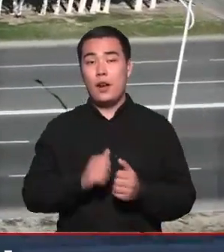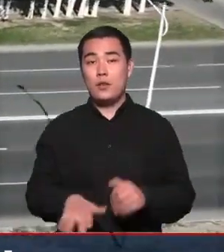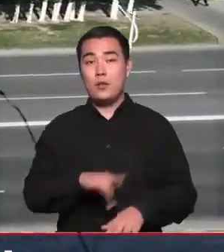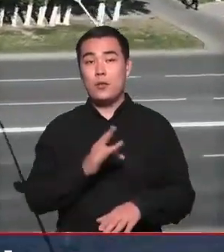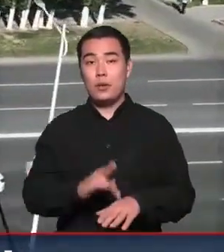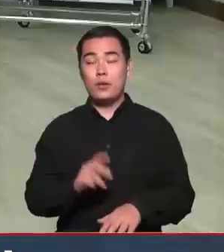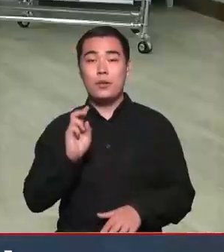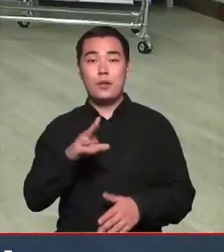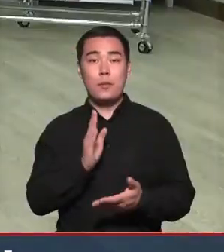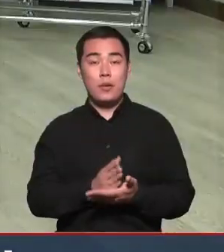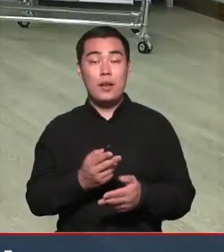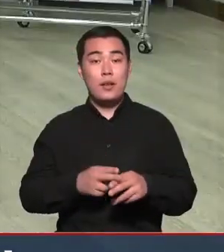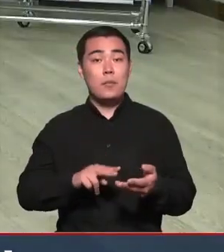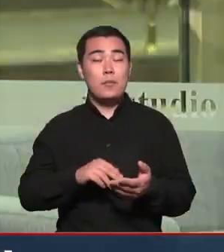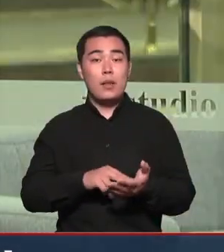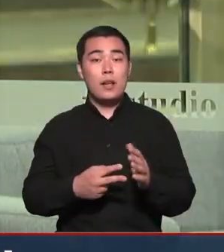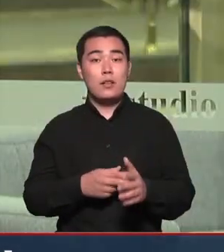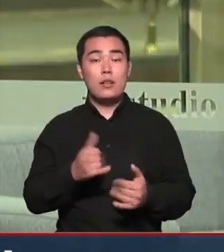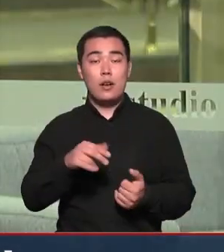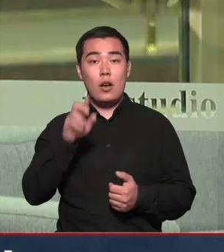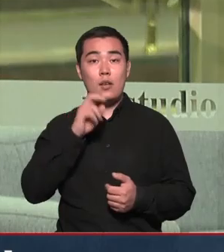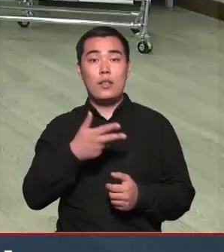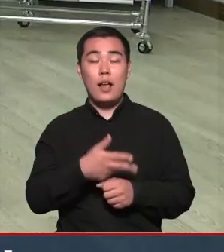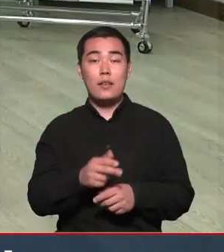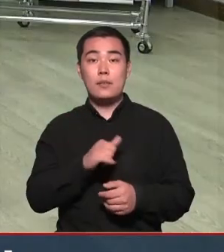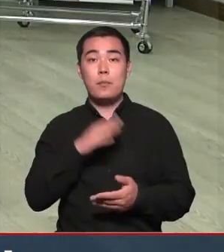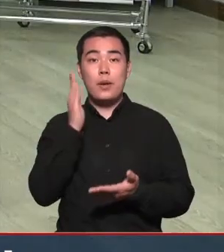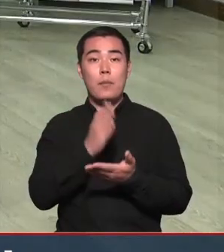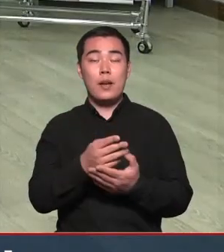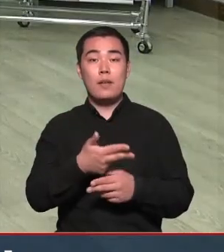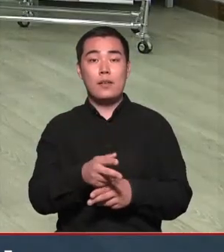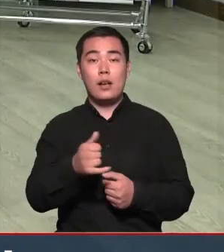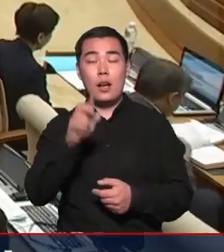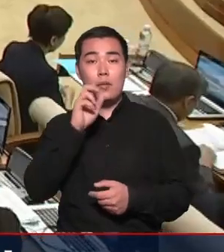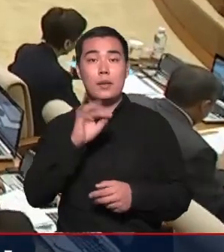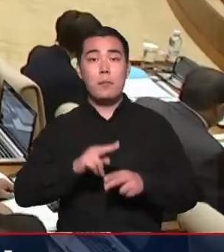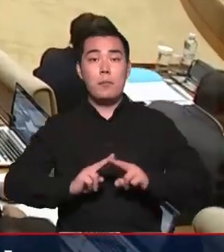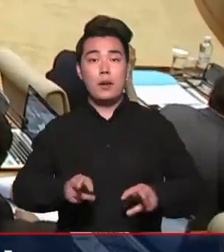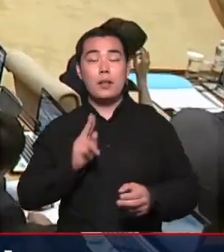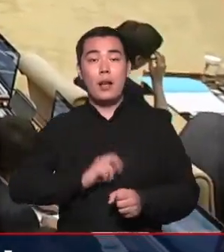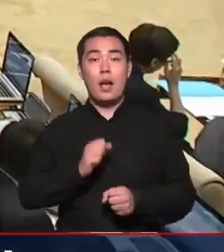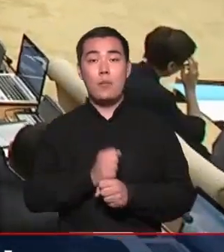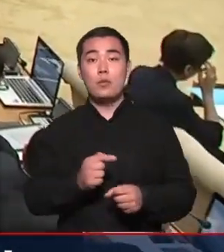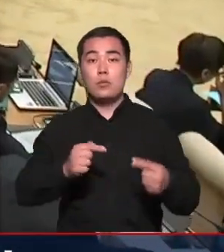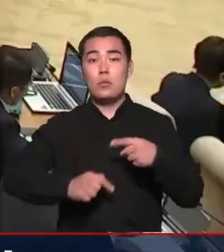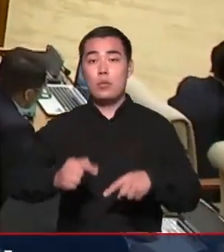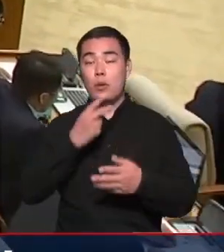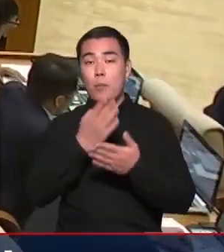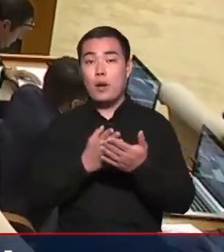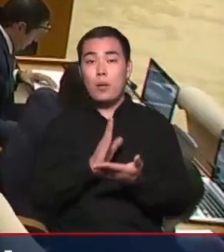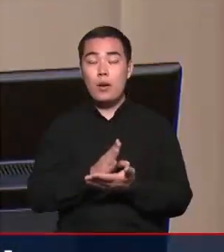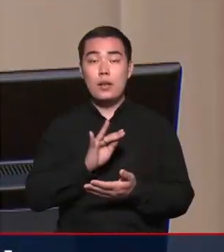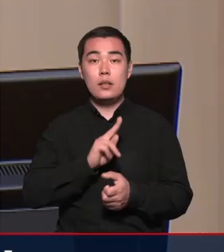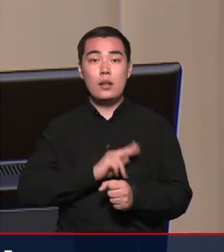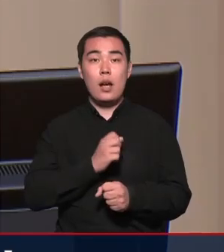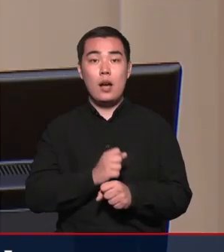сапар шегеміз. Бұдан бөлік үкімет лайф және мәжіліс лайф тікелей эфирде үкімет пен парламенттің жұмысын жан жақты көрсетіп келеді. Атқарушы